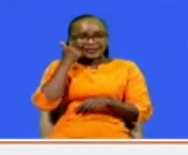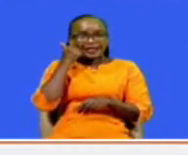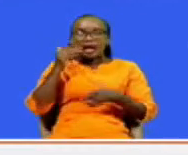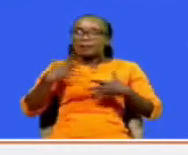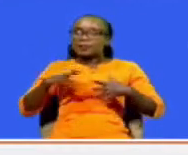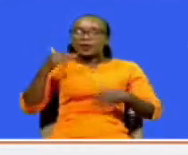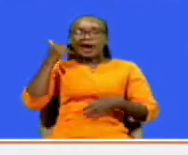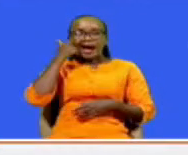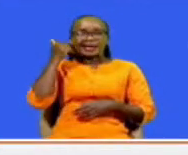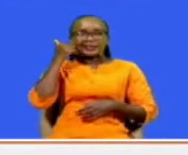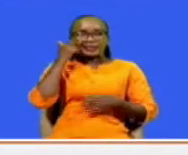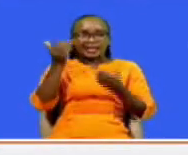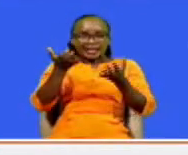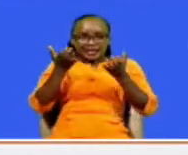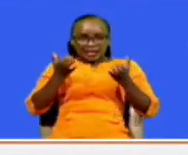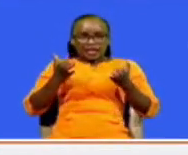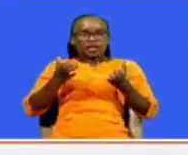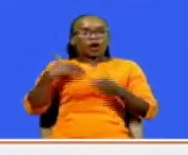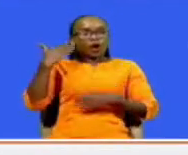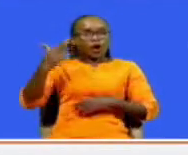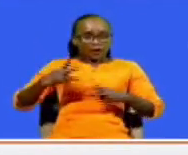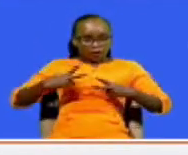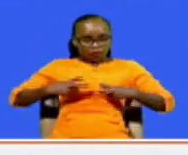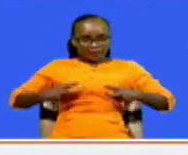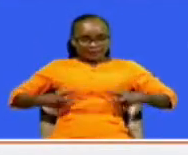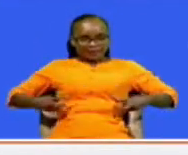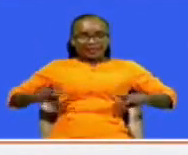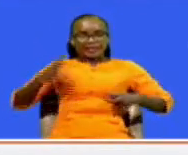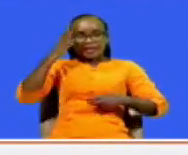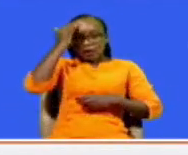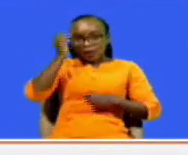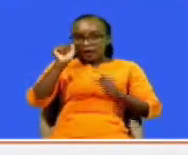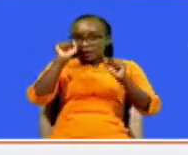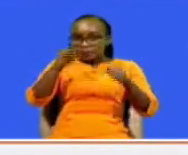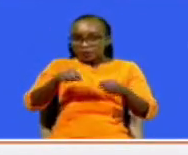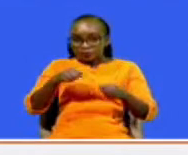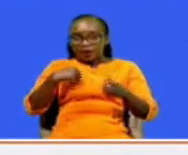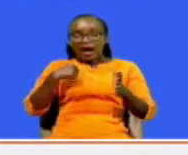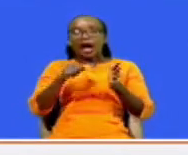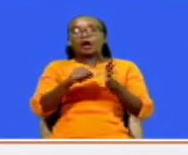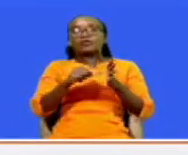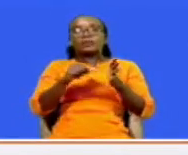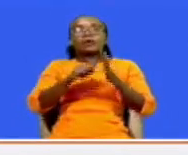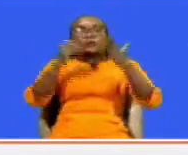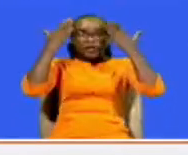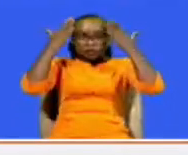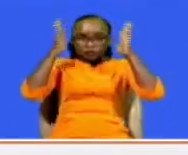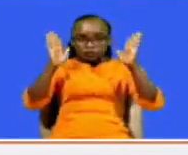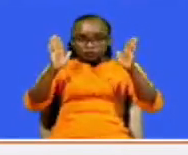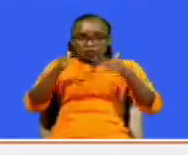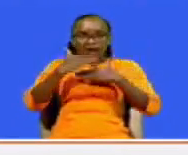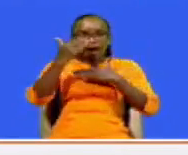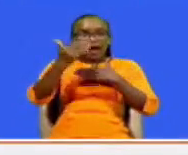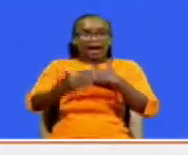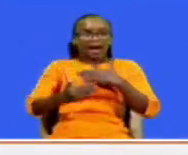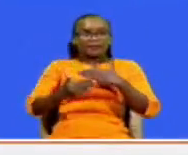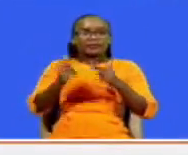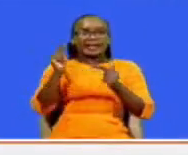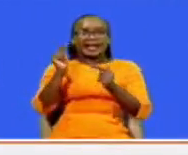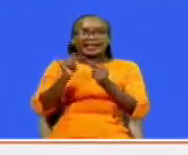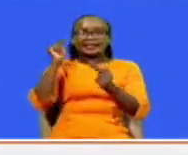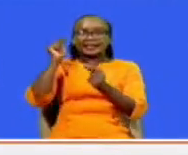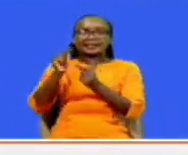wagonjwa. Inafaa wasugulikiwe juu unaweza kuwa na hiyo tatisho na ujui. Baadhi ya vipimo